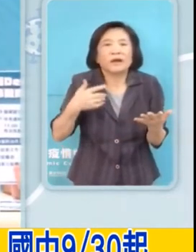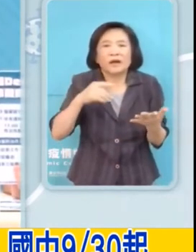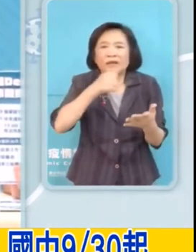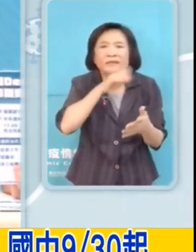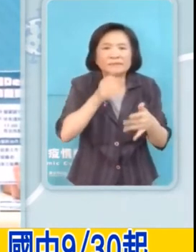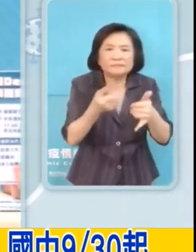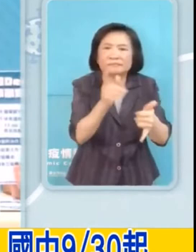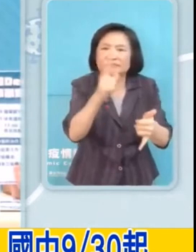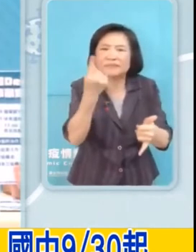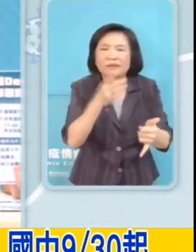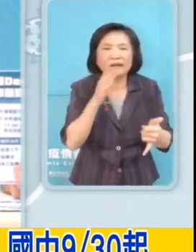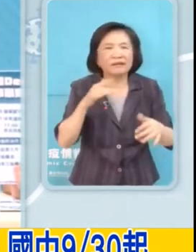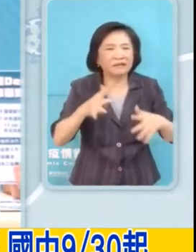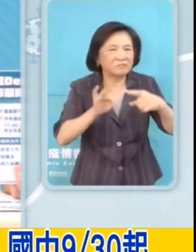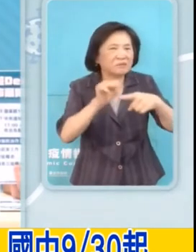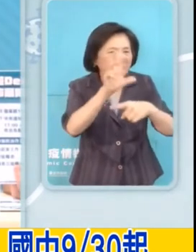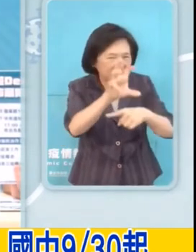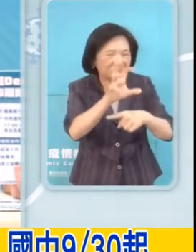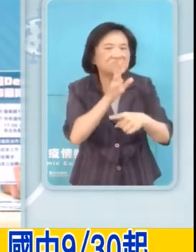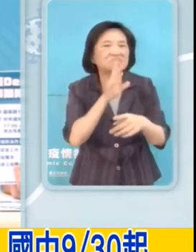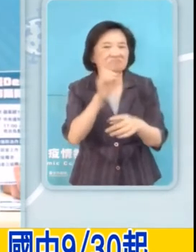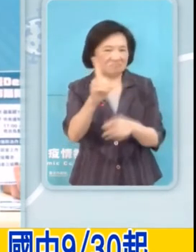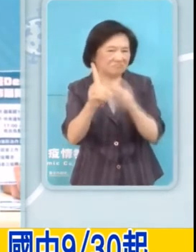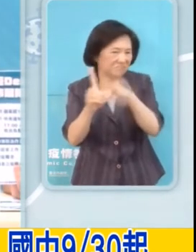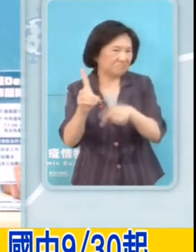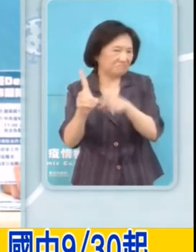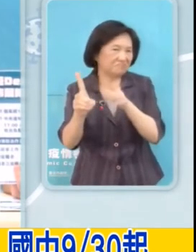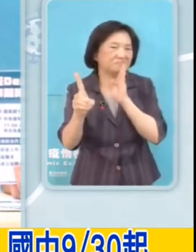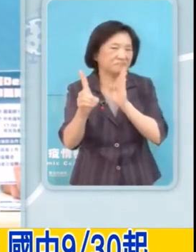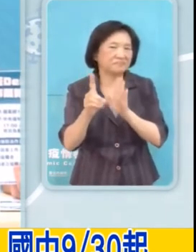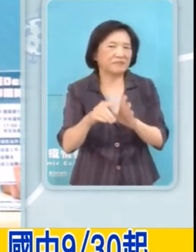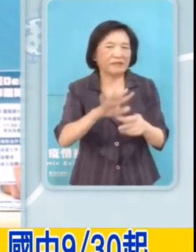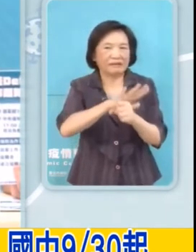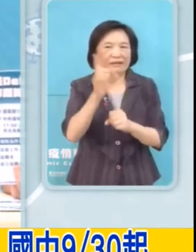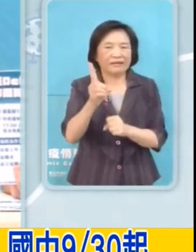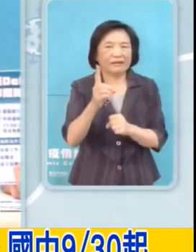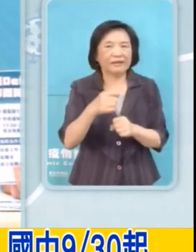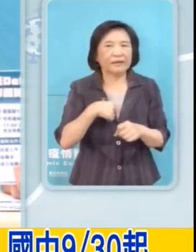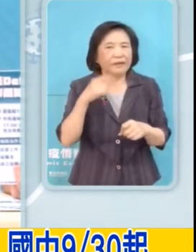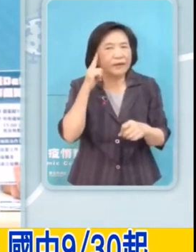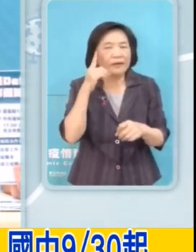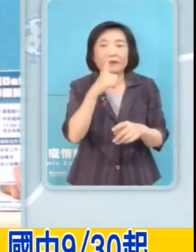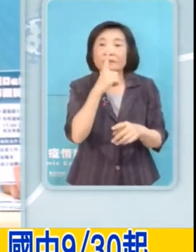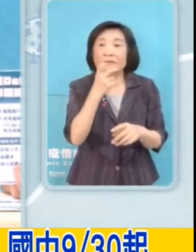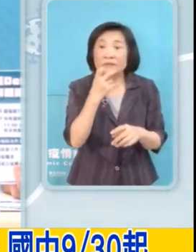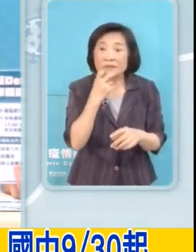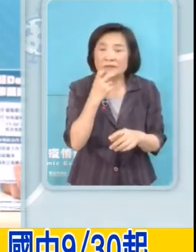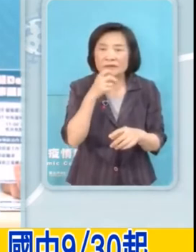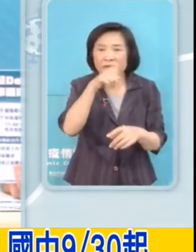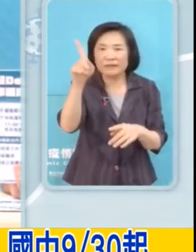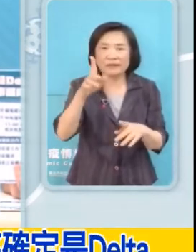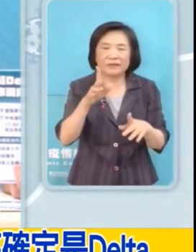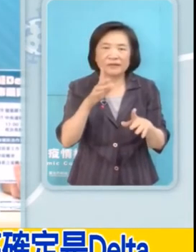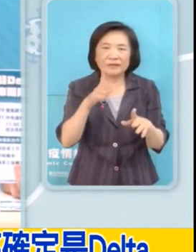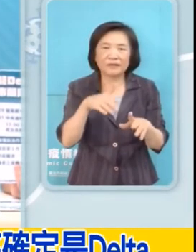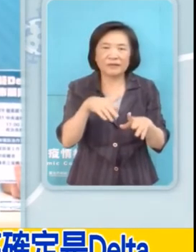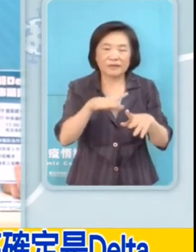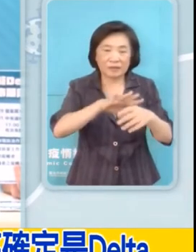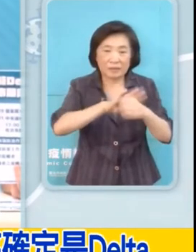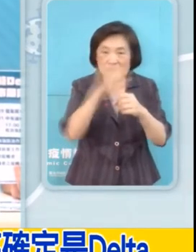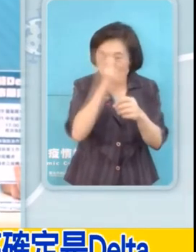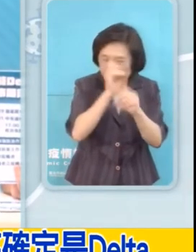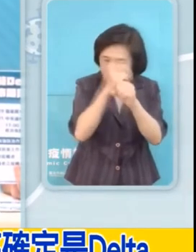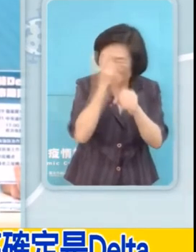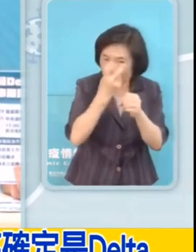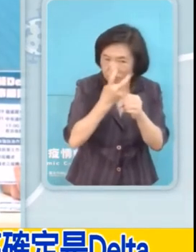概占80%了，所以我想。最近我在想说中央那个基因定序速度比较慢，我想是这样的哦，